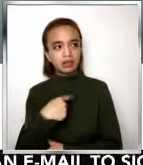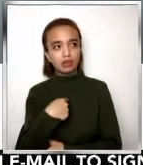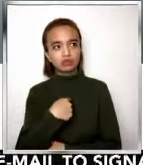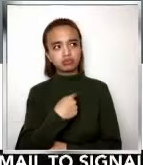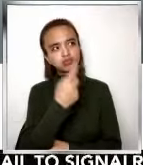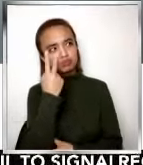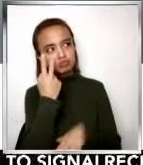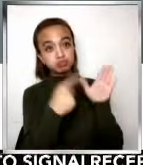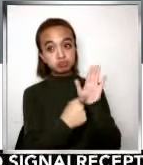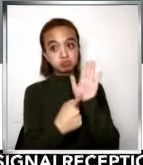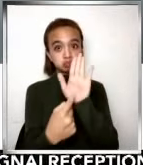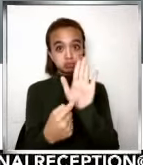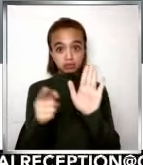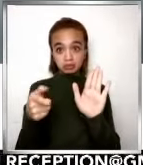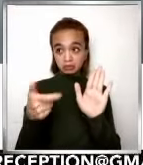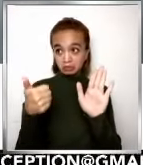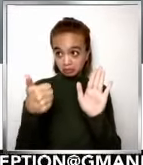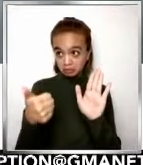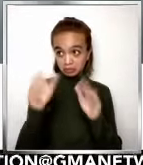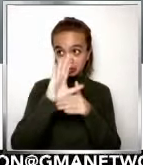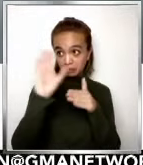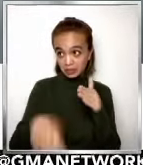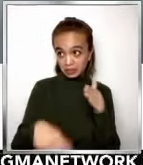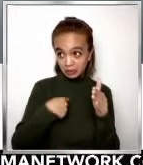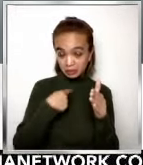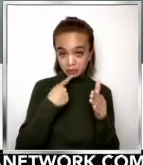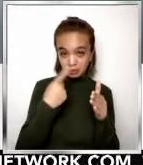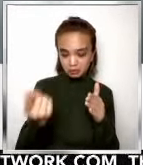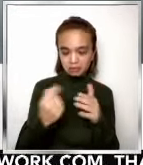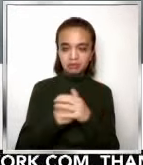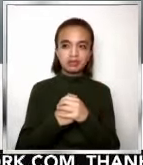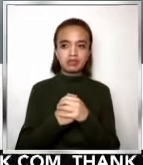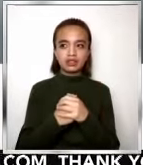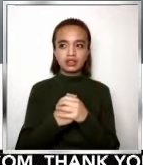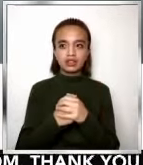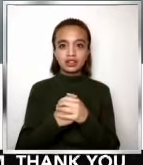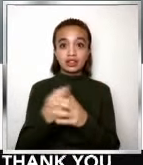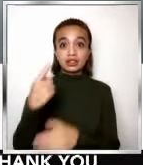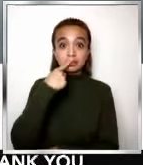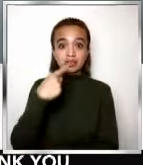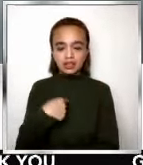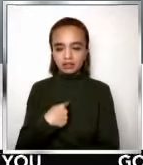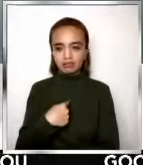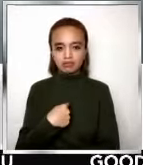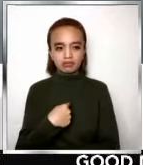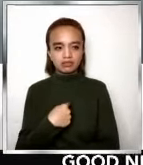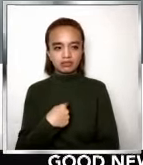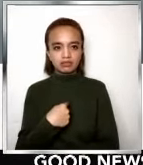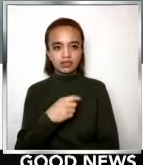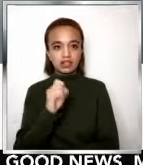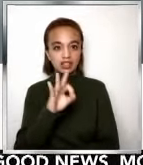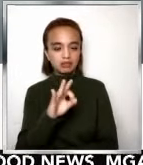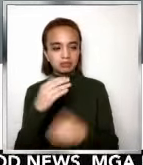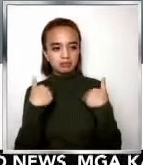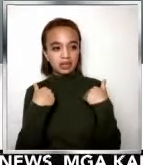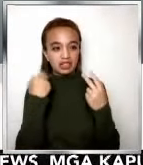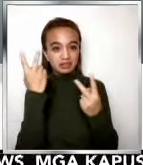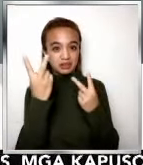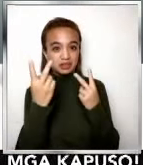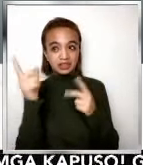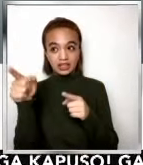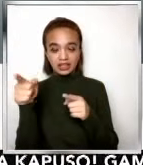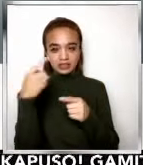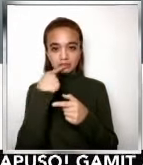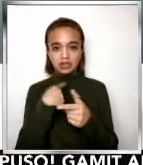sabi ko, okay, kung ganito, okay, kung ganyan. Ano? Basta sabi niya, gusto niya lang daw pagka bibisita siya or pag nandun